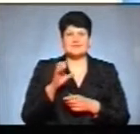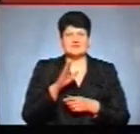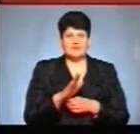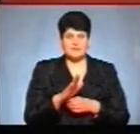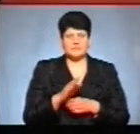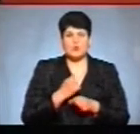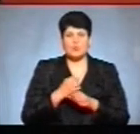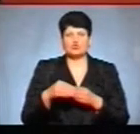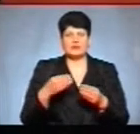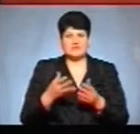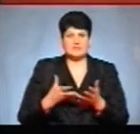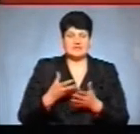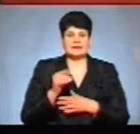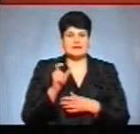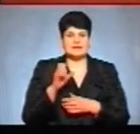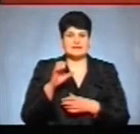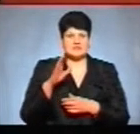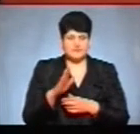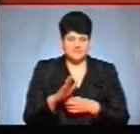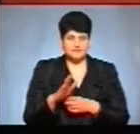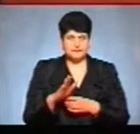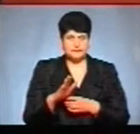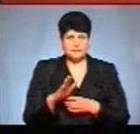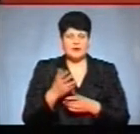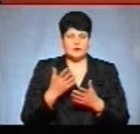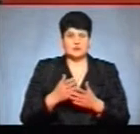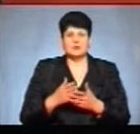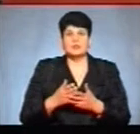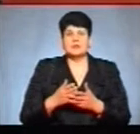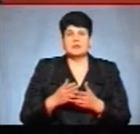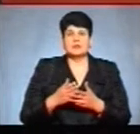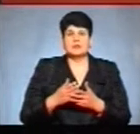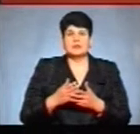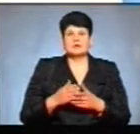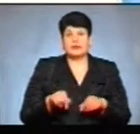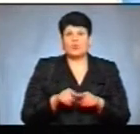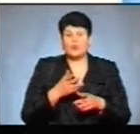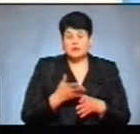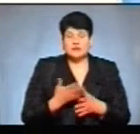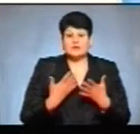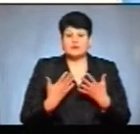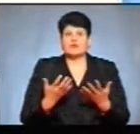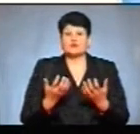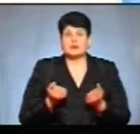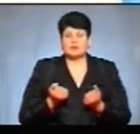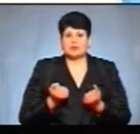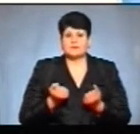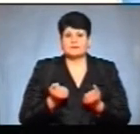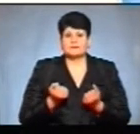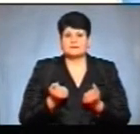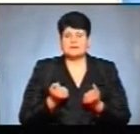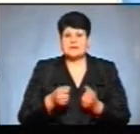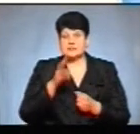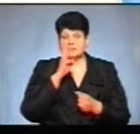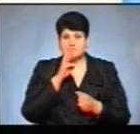них сплачували ЄСВ, якщо вони не є, ці громадяни, самі приватним підприємцями. Так от, якщо навіть ви отримуєте